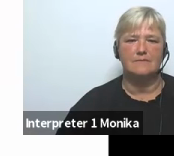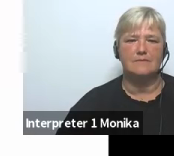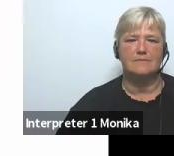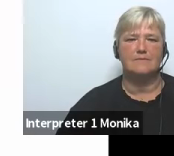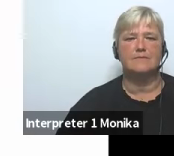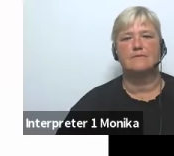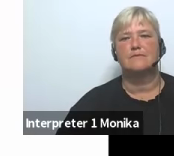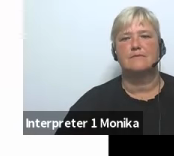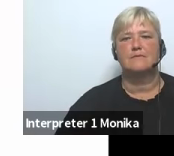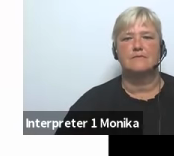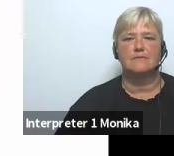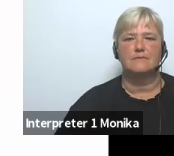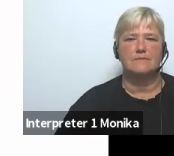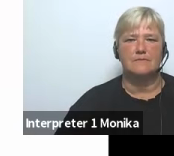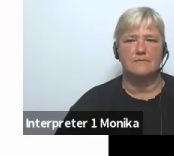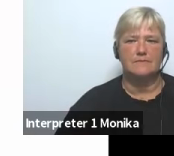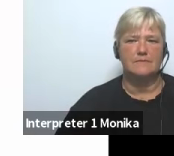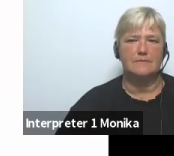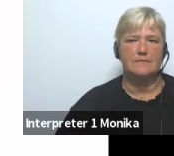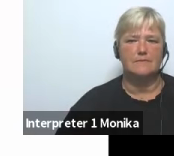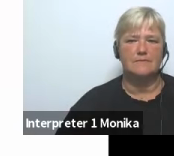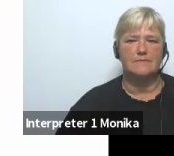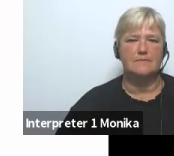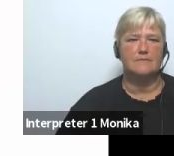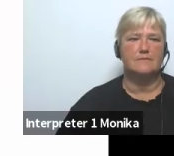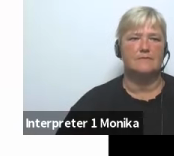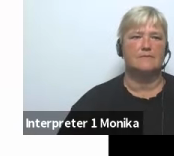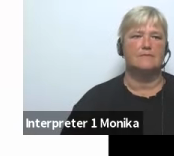Teilnehmer. Oh.